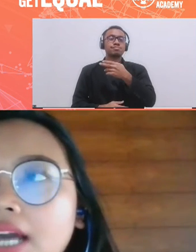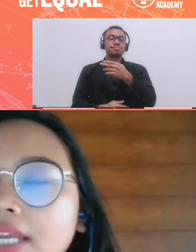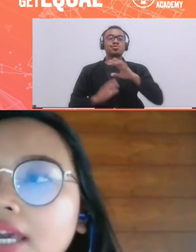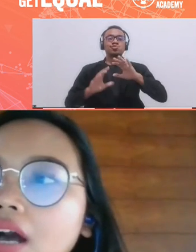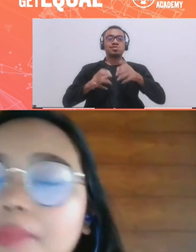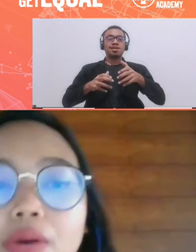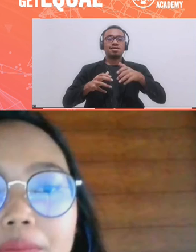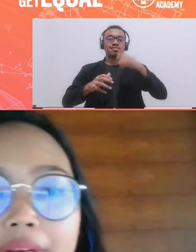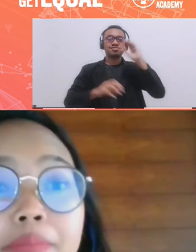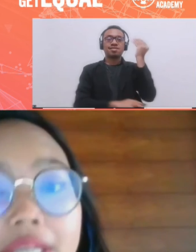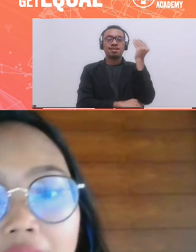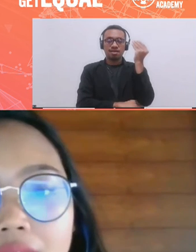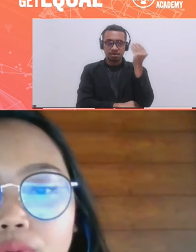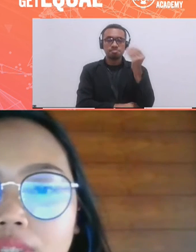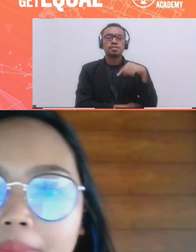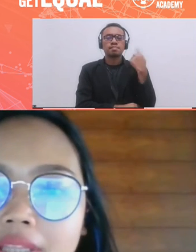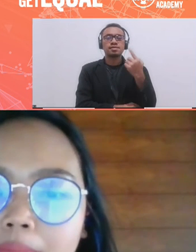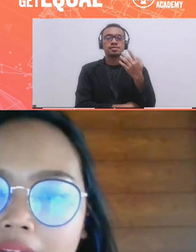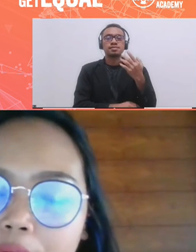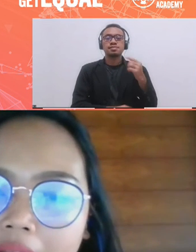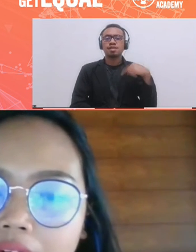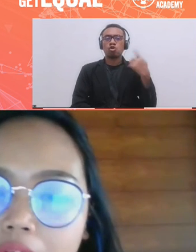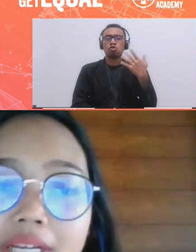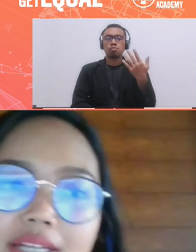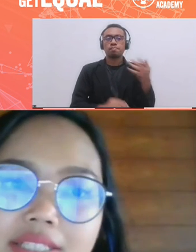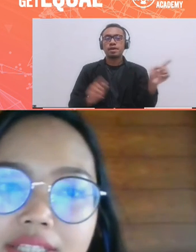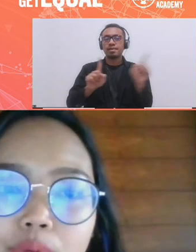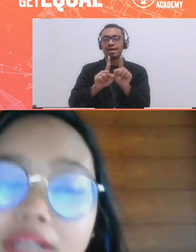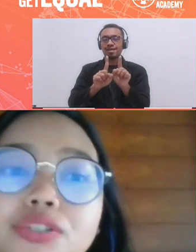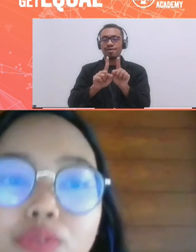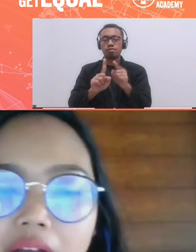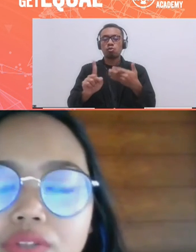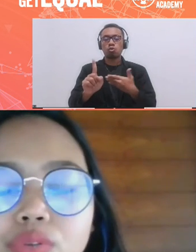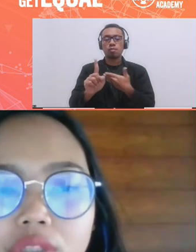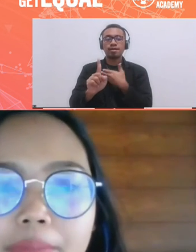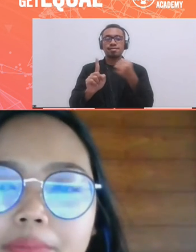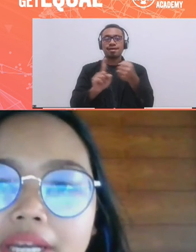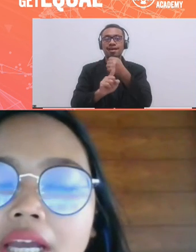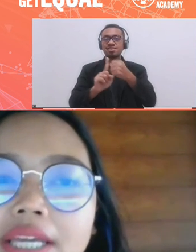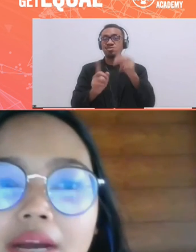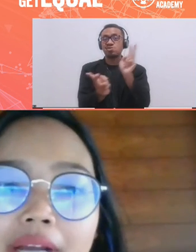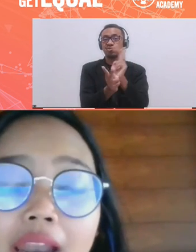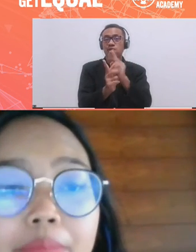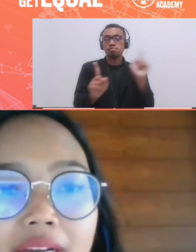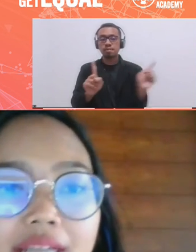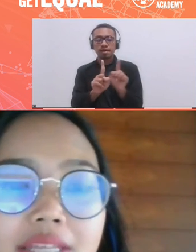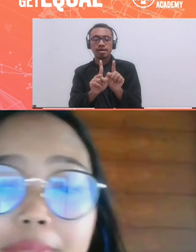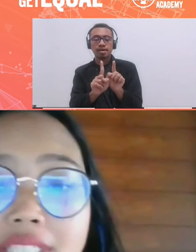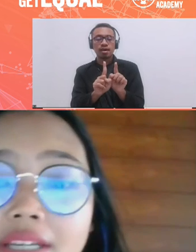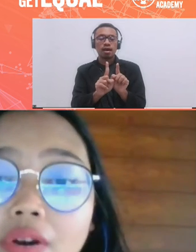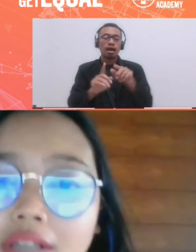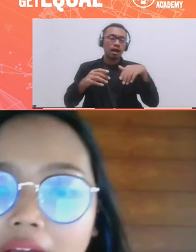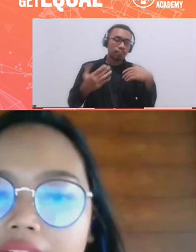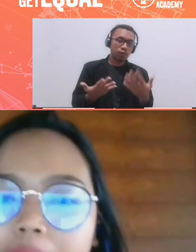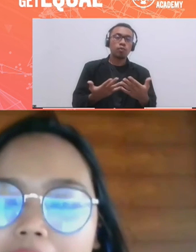sering sekali melakukan pendampingan untuk teman-teman yang merupakan korban kekerasan seksual dan juga untuk teman-teman yang mengalami kekerasan